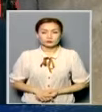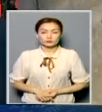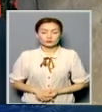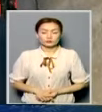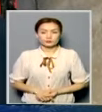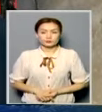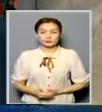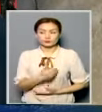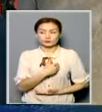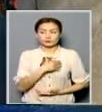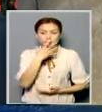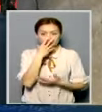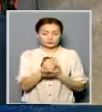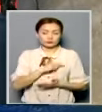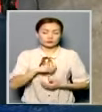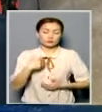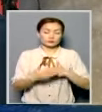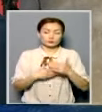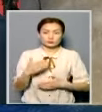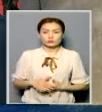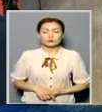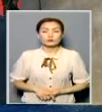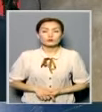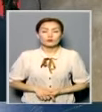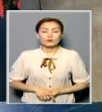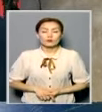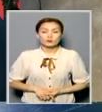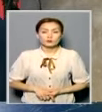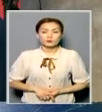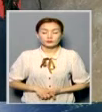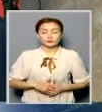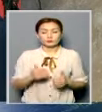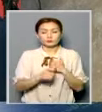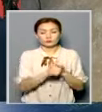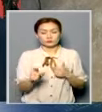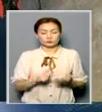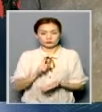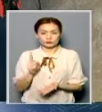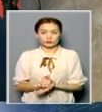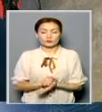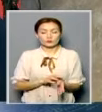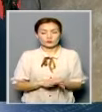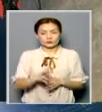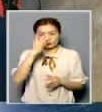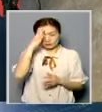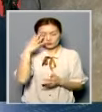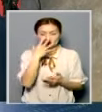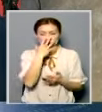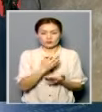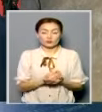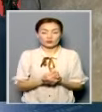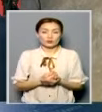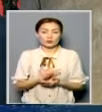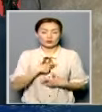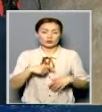индивидуальным предпринимателем, потому что я считаю, что каждый человек должен быть реализован, в чем-то